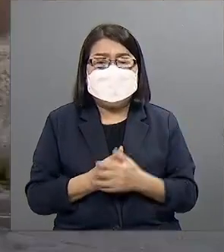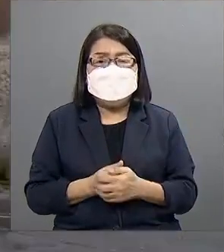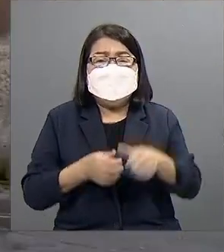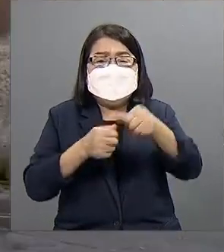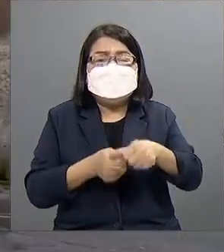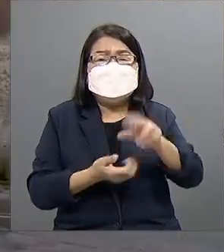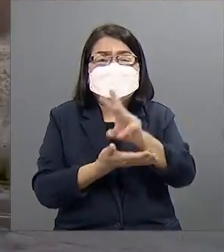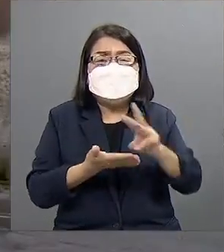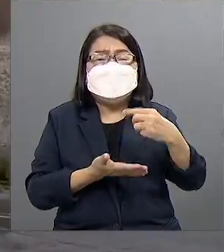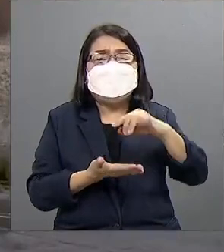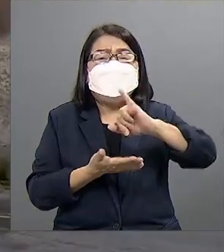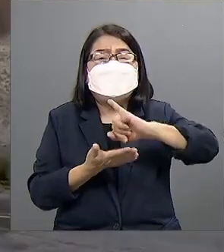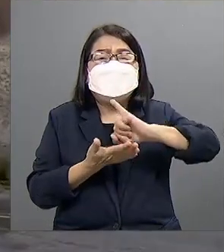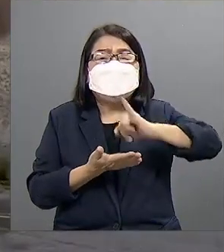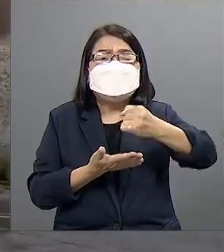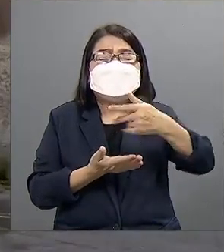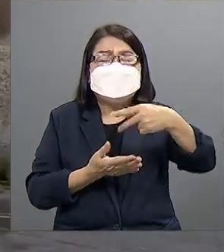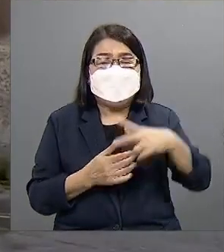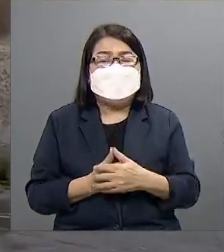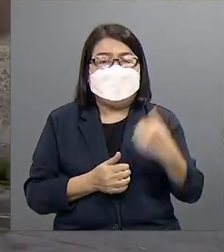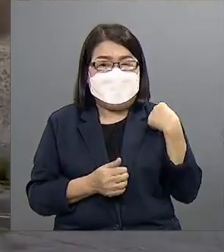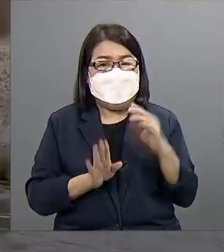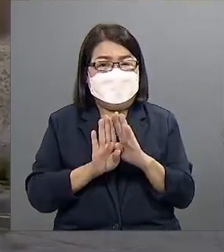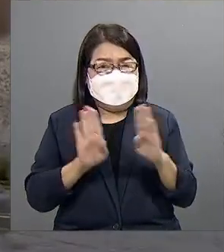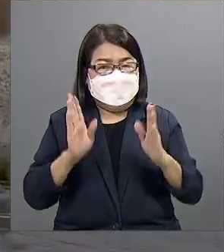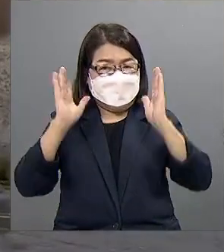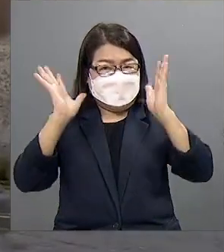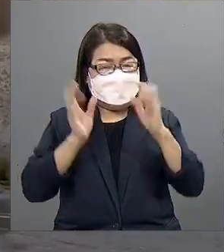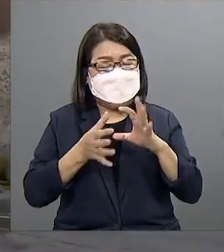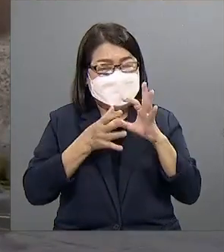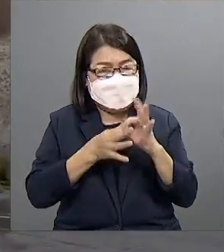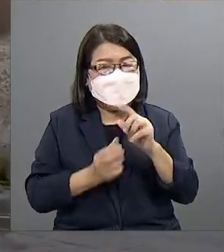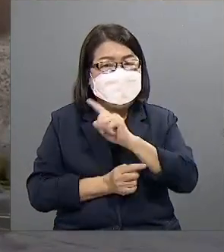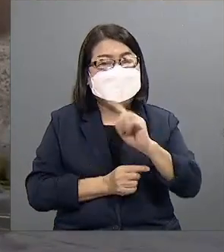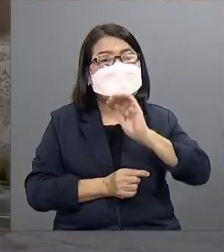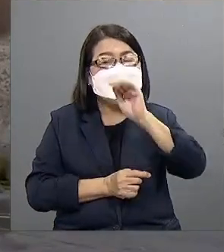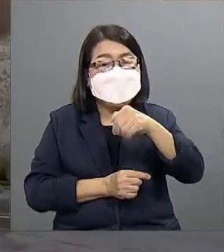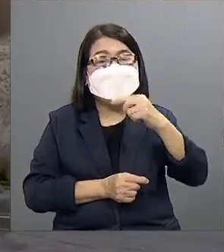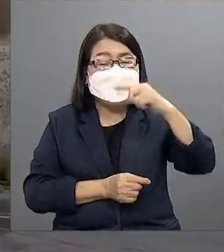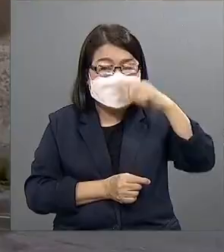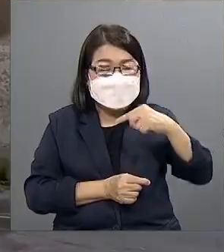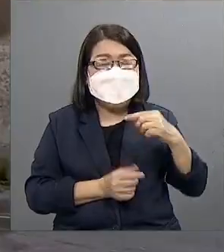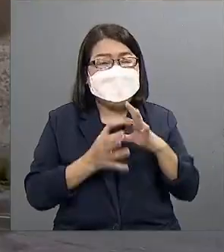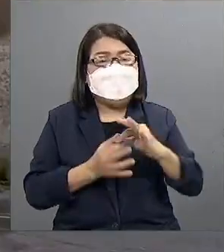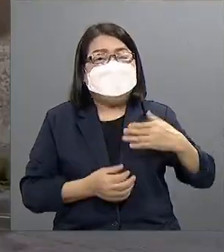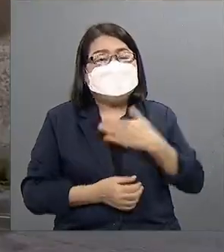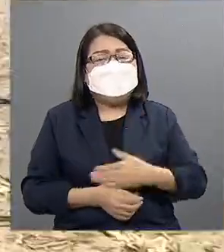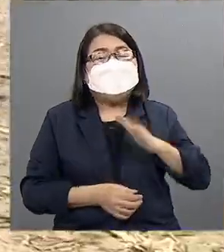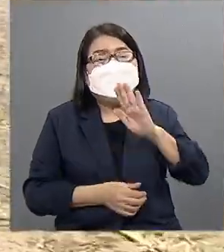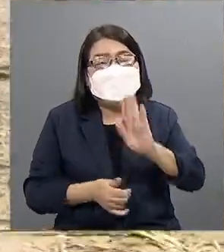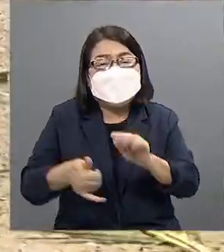รณ์ก็ได้มีการจัดงานเสวนาช้างไทยโดยให้ความสำคัญไปถึงเรื่องของสุขภาพช้างด้วยไปติดตามเรื่องนี้ด้วยกันเลย